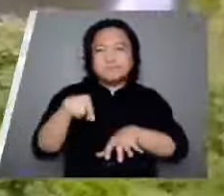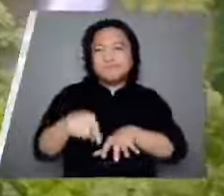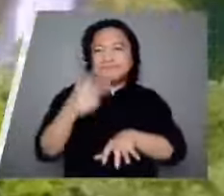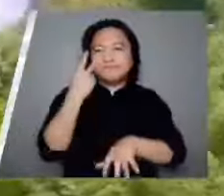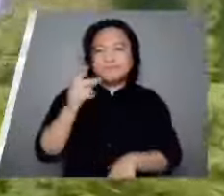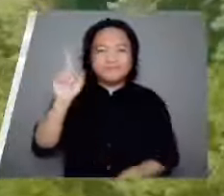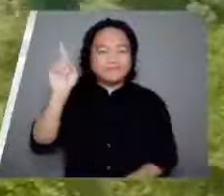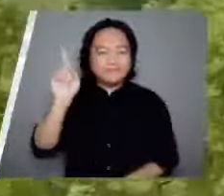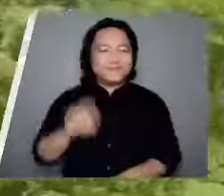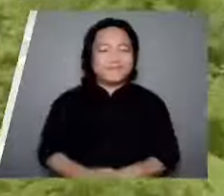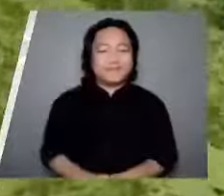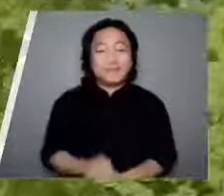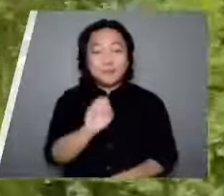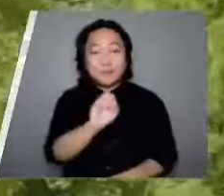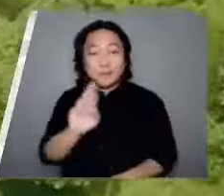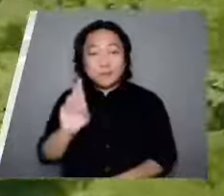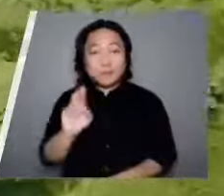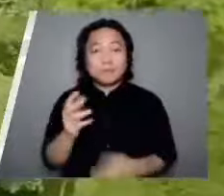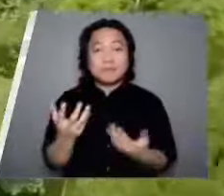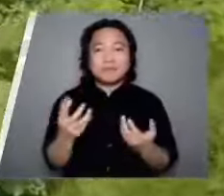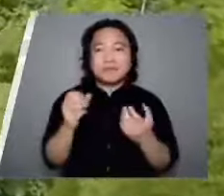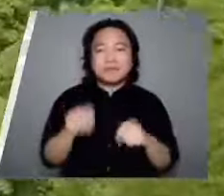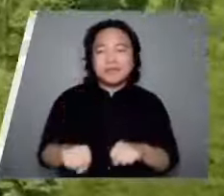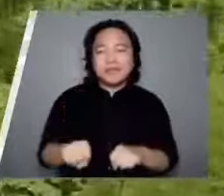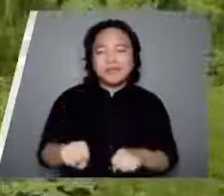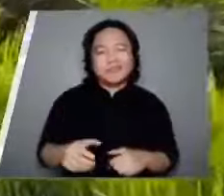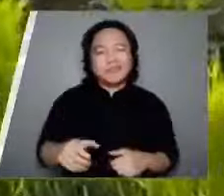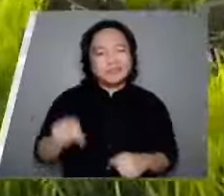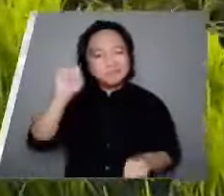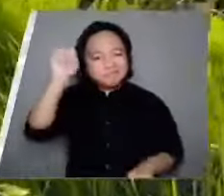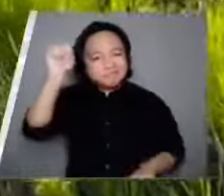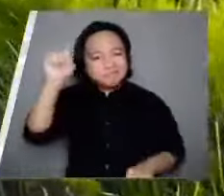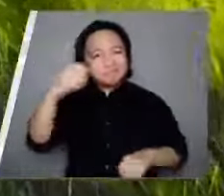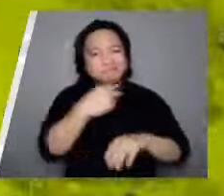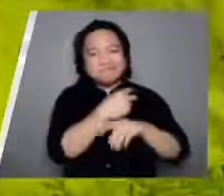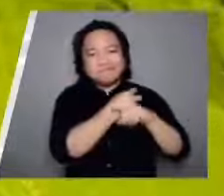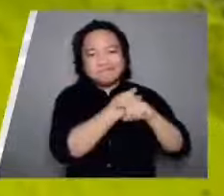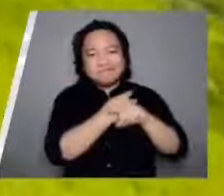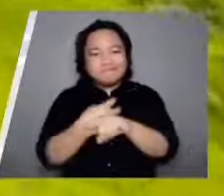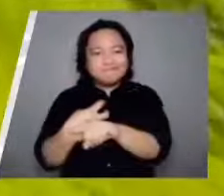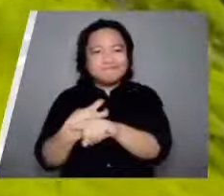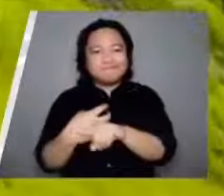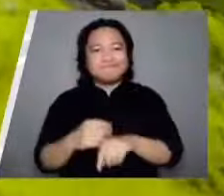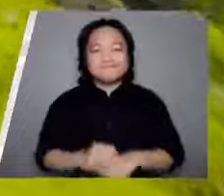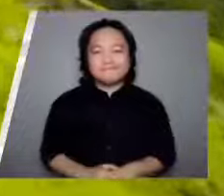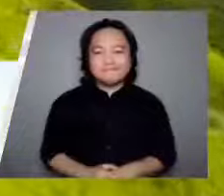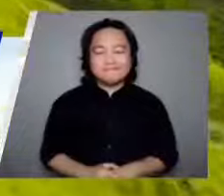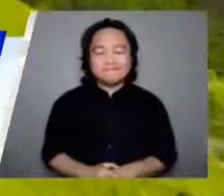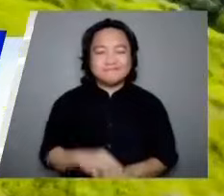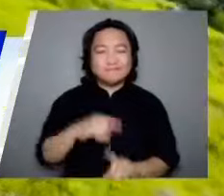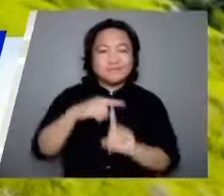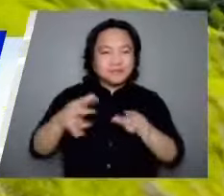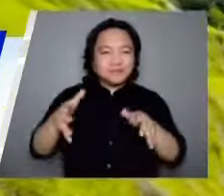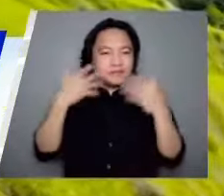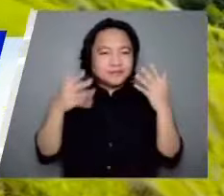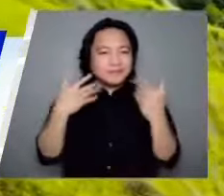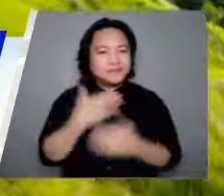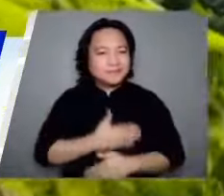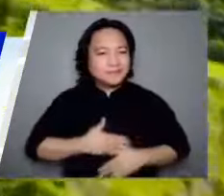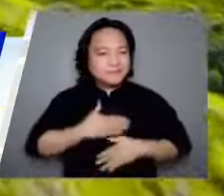O di kaya mag-ala superhero sa kanilang zipline. Mae-enjoy mo na ang preskong hangin, may bonus